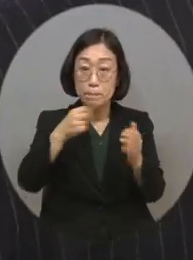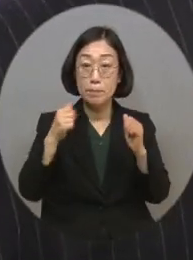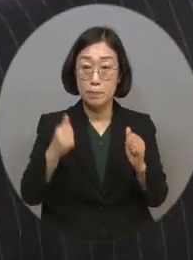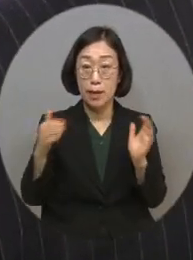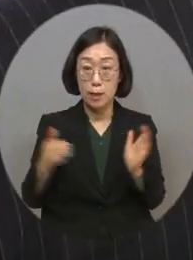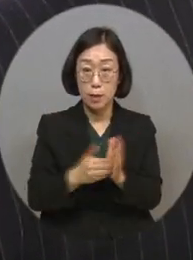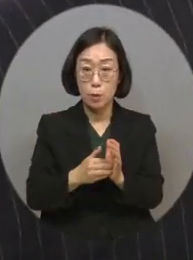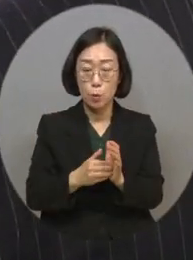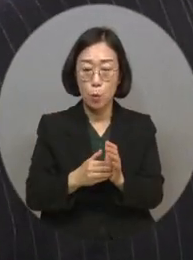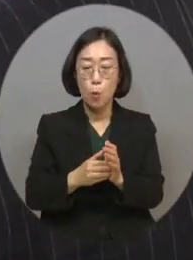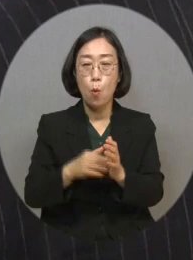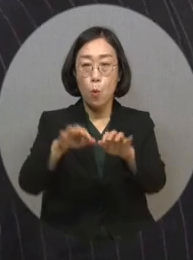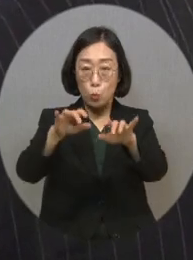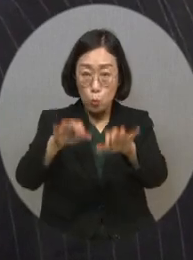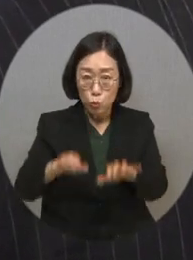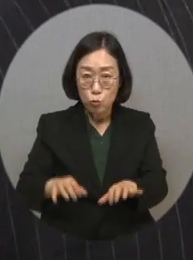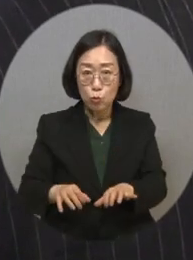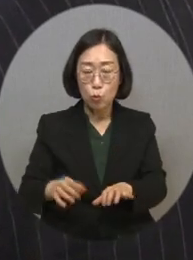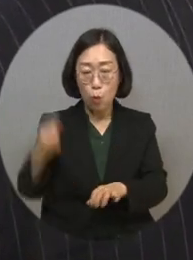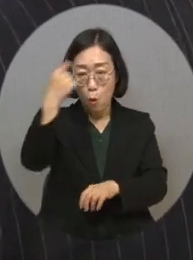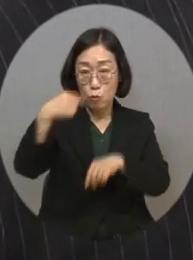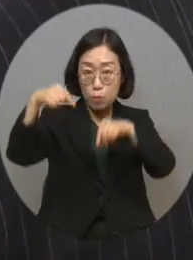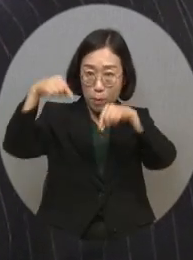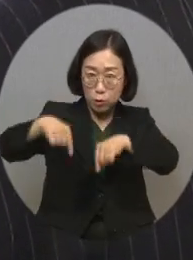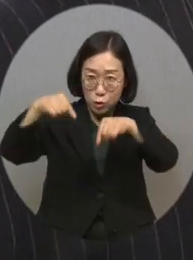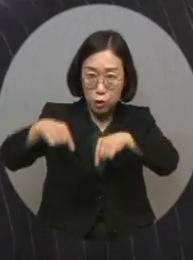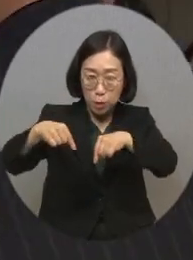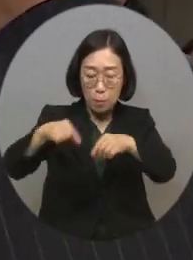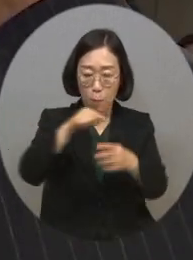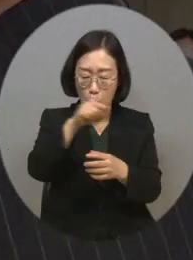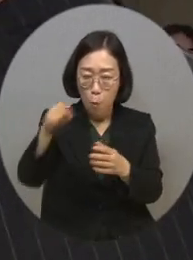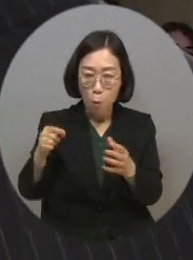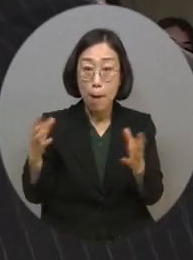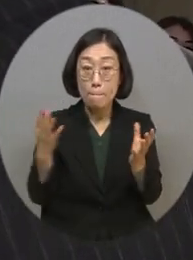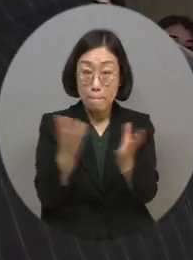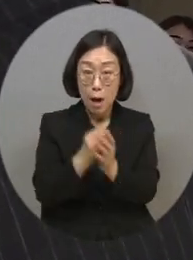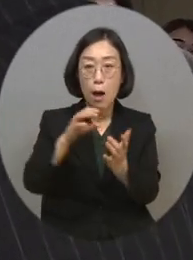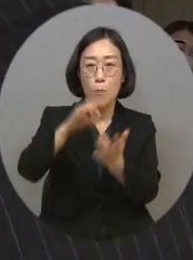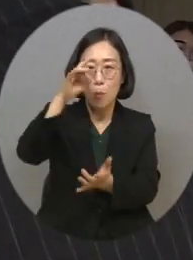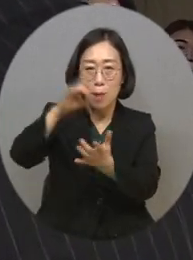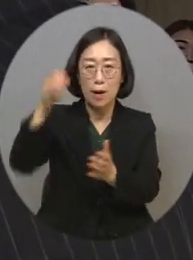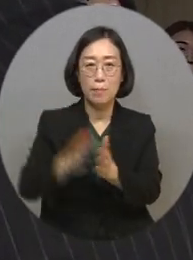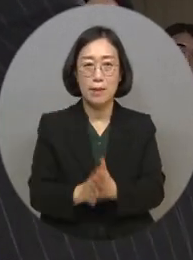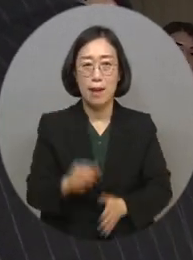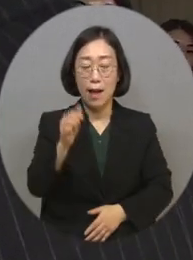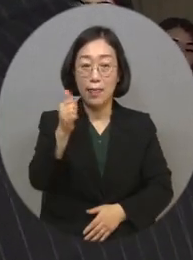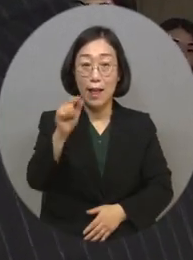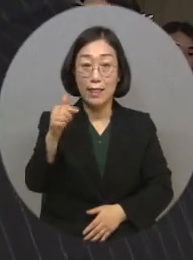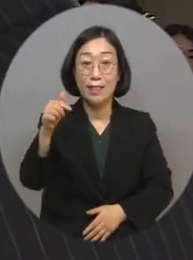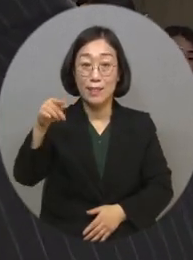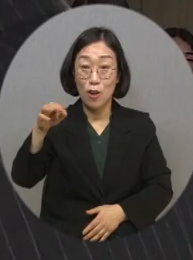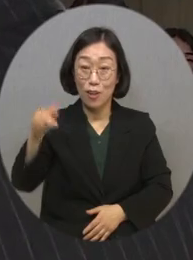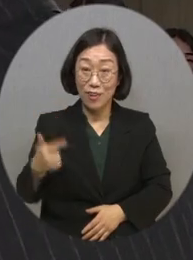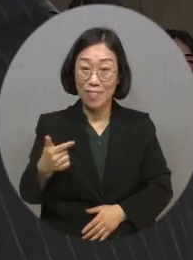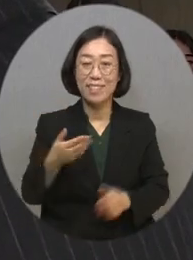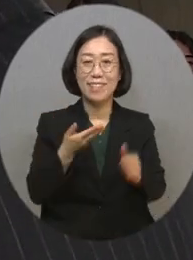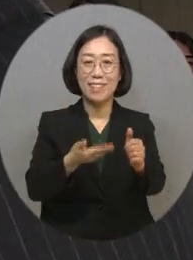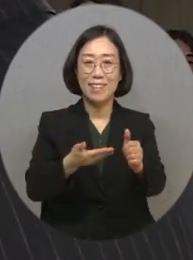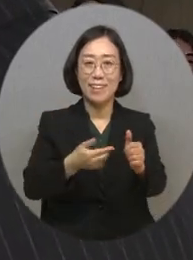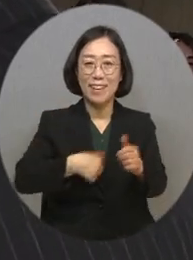논술 및 면접심사에 따라 이루어집니다 명 학생 한성현 학생은 연심 미소를 지으며